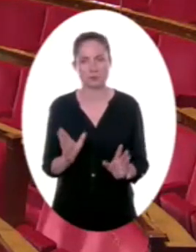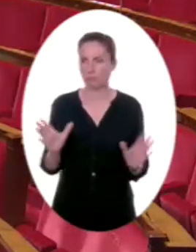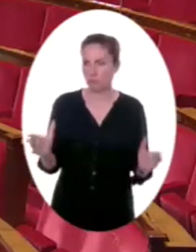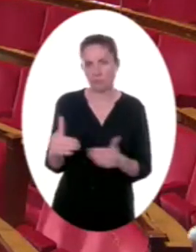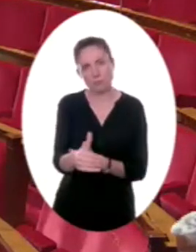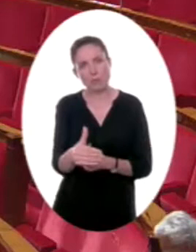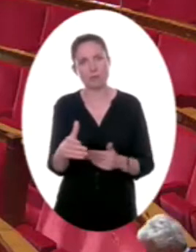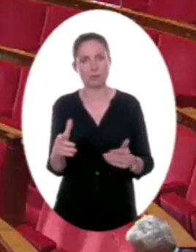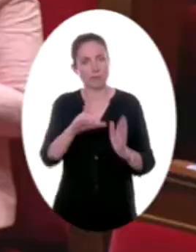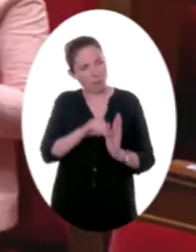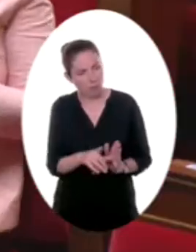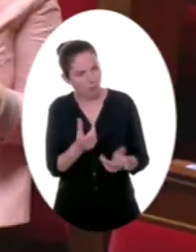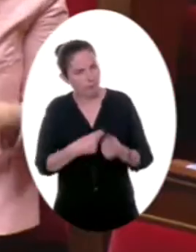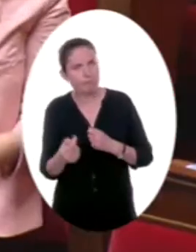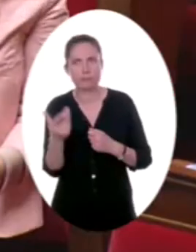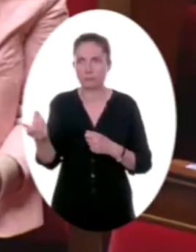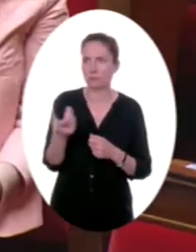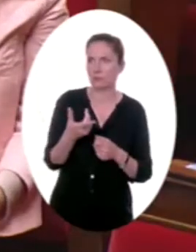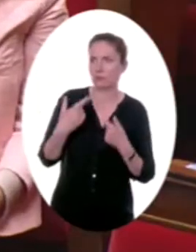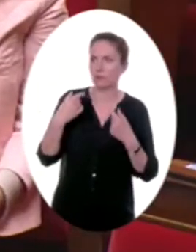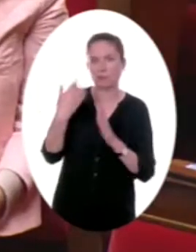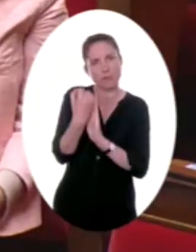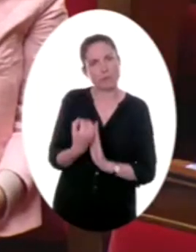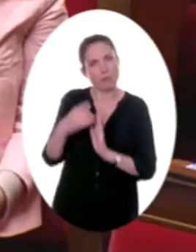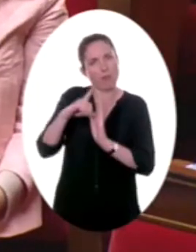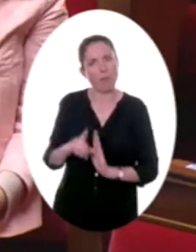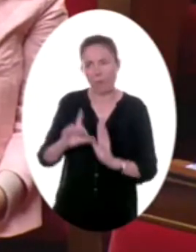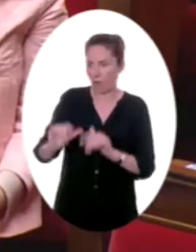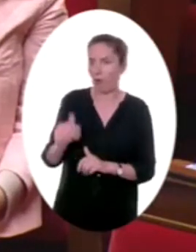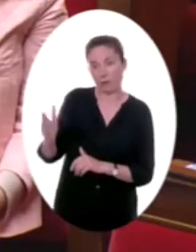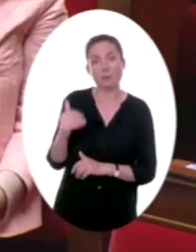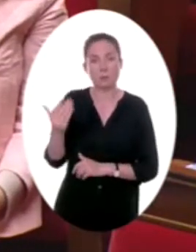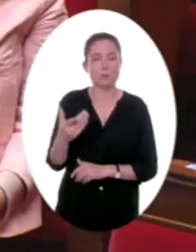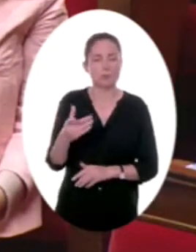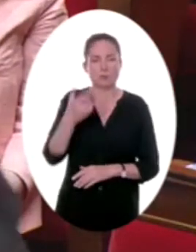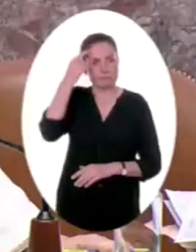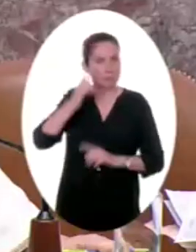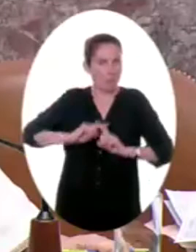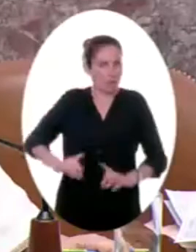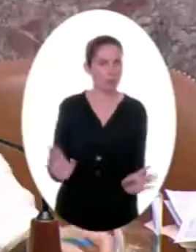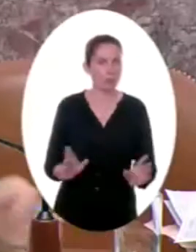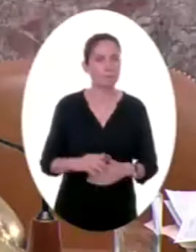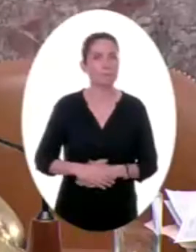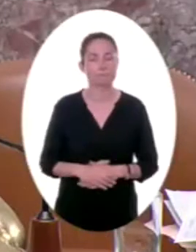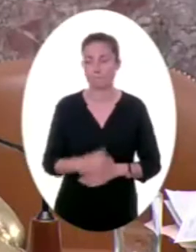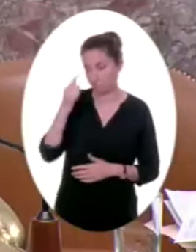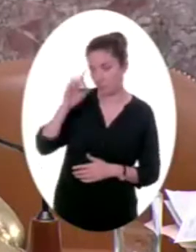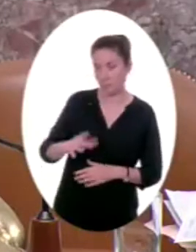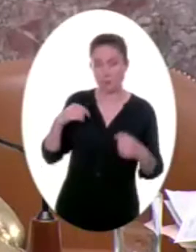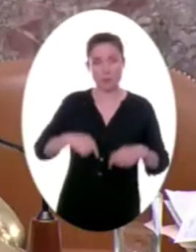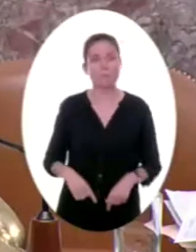habilite le gouvernement à prendre des mesures d'ordre législatif par voie d'ordonnance. Pour cette raison, j'émets un avis défavorable. L'avis du gouvernement ?